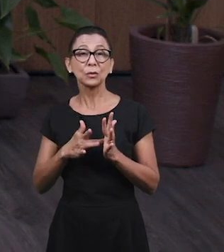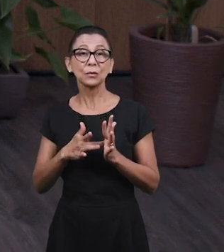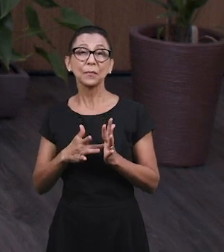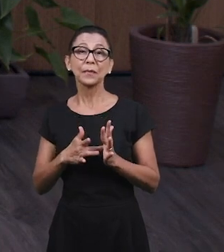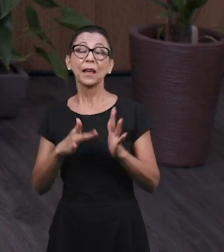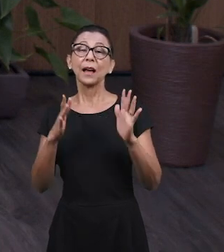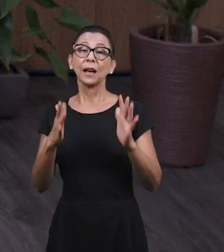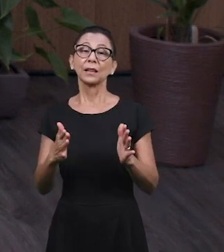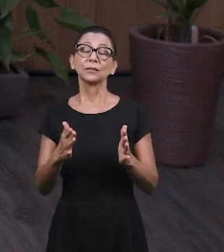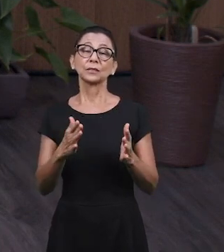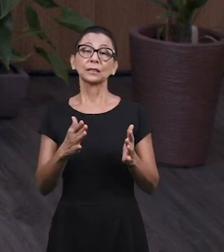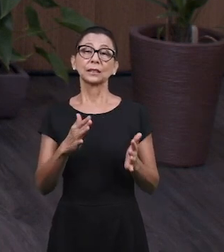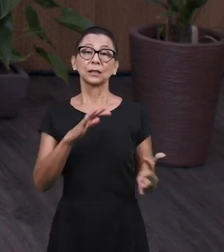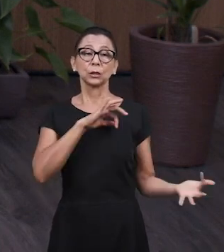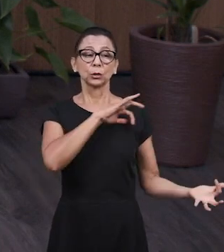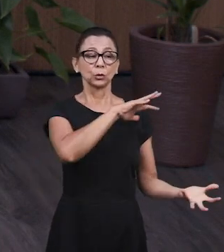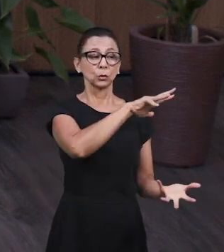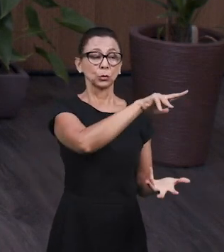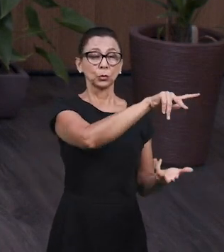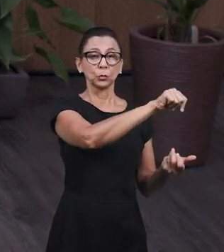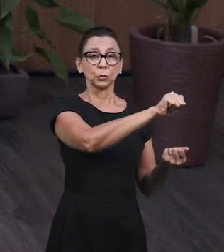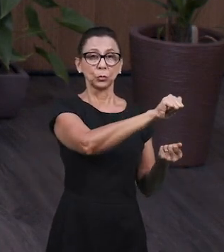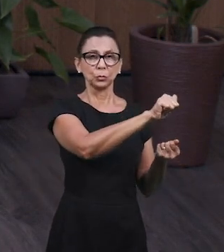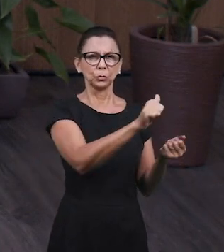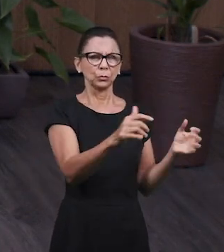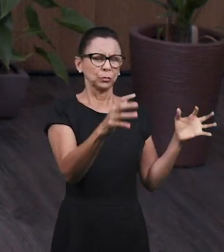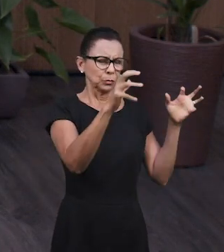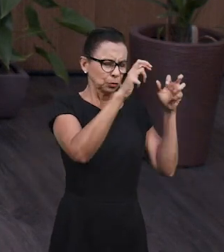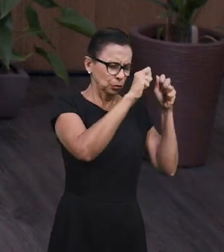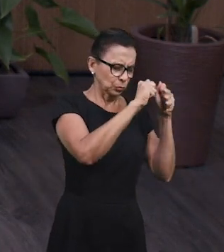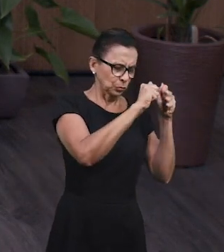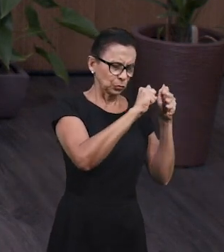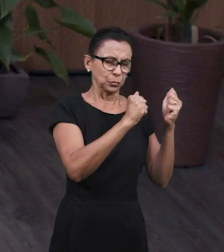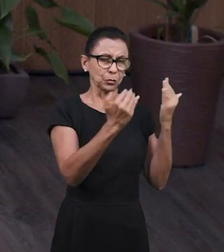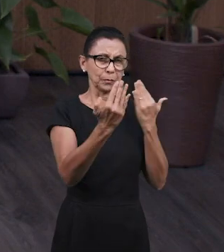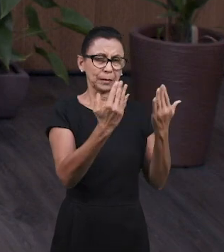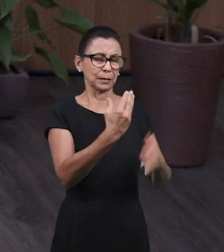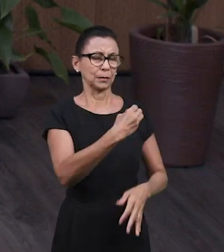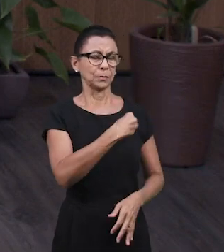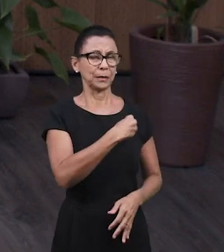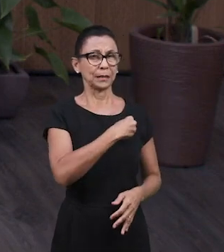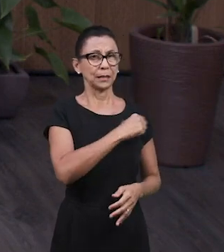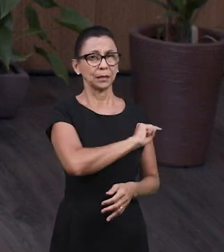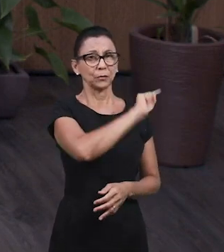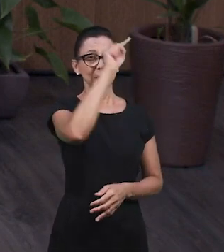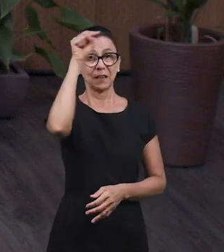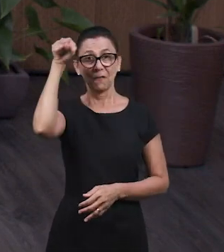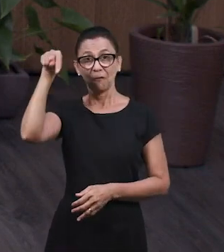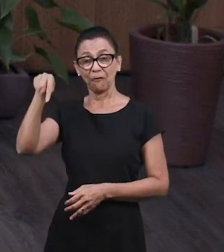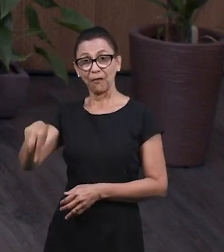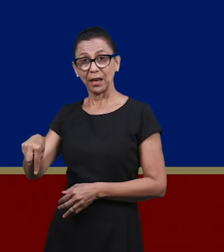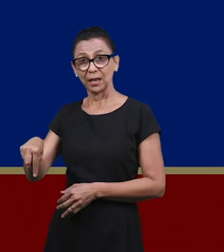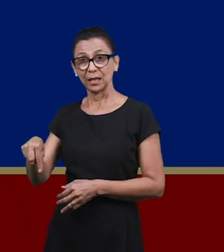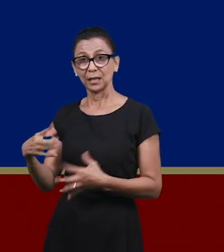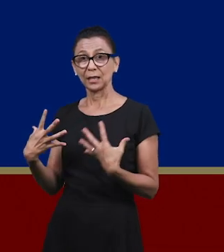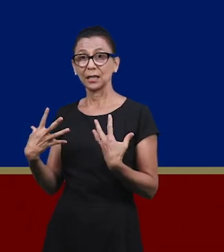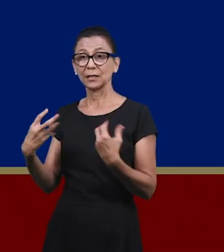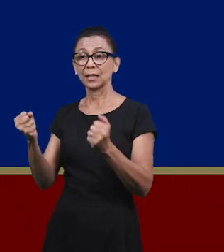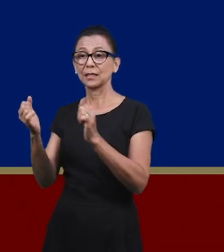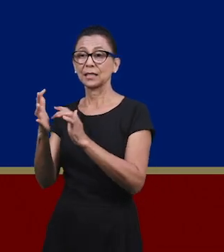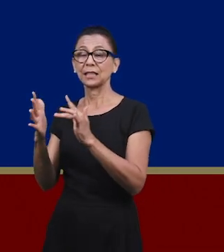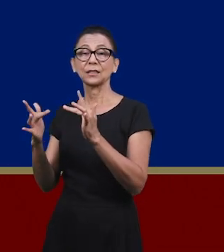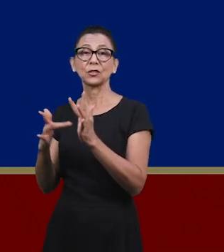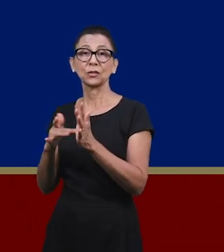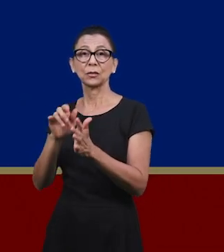il sort, il quitte, n'est-ce pas, ces jours. Le salut, c'est quitter les ténèbres vers la lumière, parce que Jésus est la lumière du monde. Comme se trouve